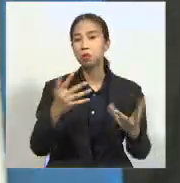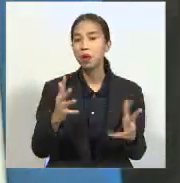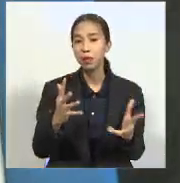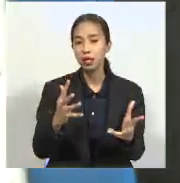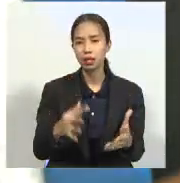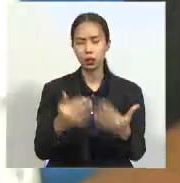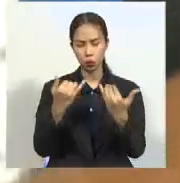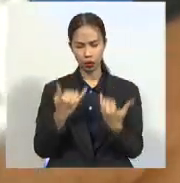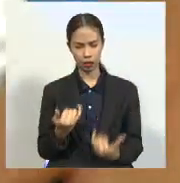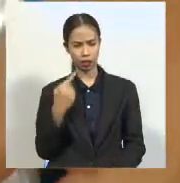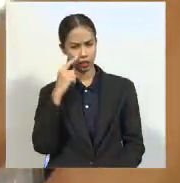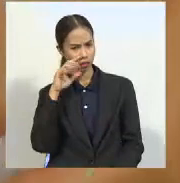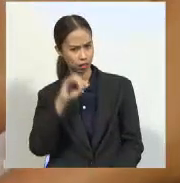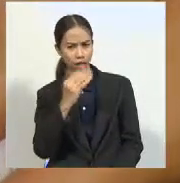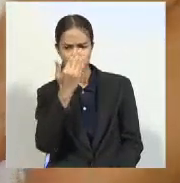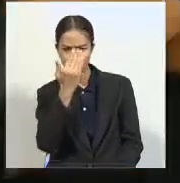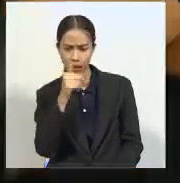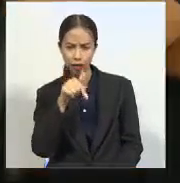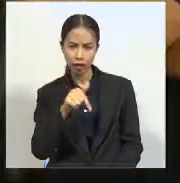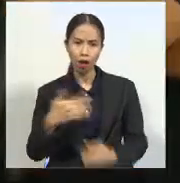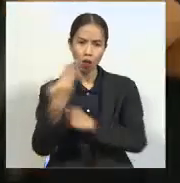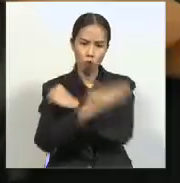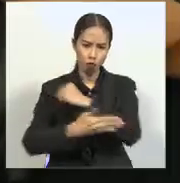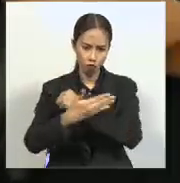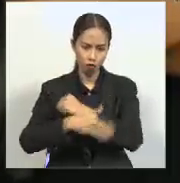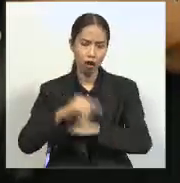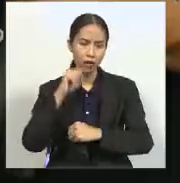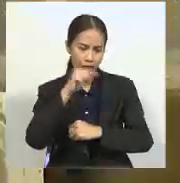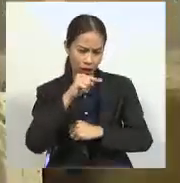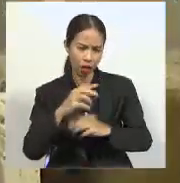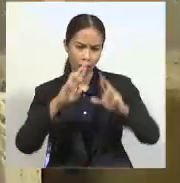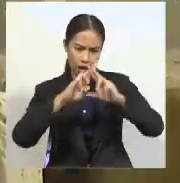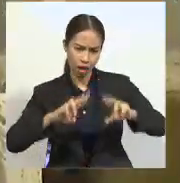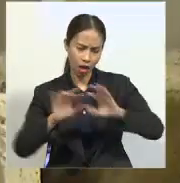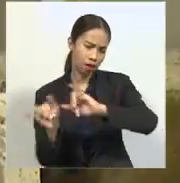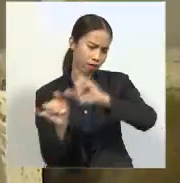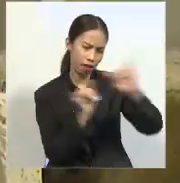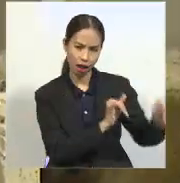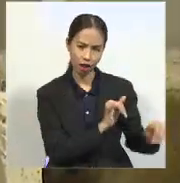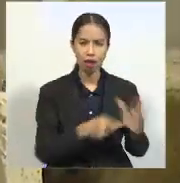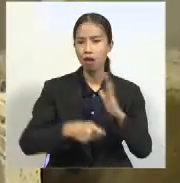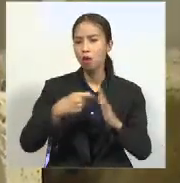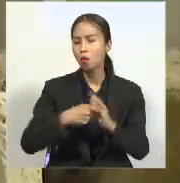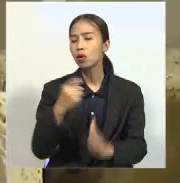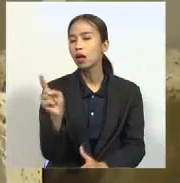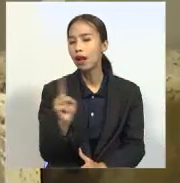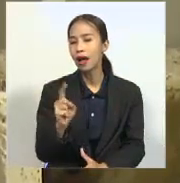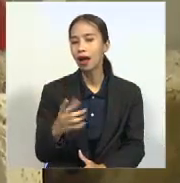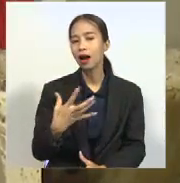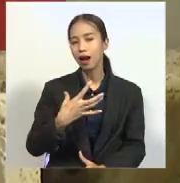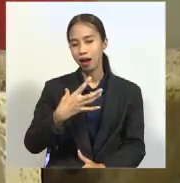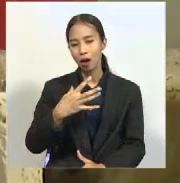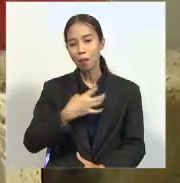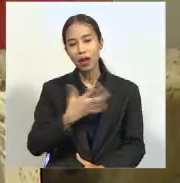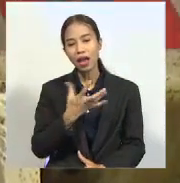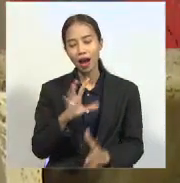กันนี้ตั้งข้อสังเกตนะครับว่าการที่การรถไฟบีบให้ผู้ค้านั้นออกจากพื้นที่มีวัตถุประสงค์เพื่อไม่ต้องชำระค่